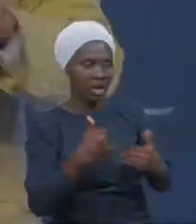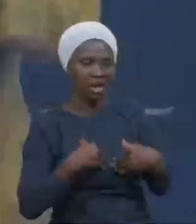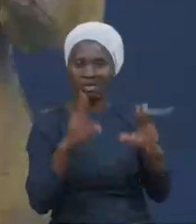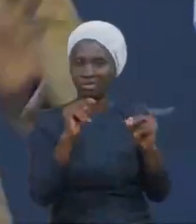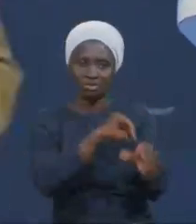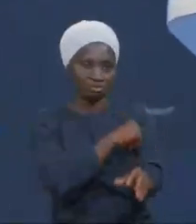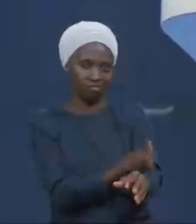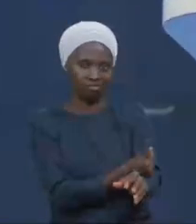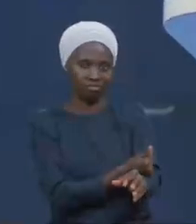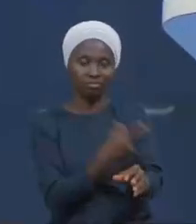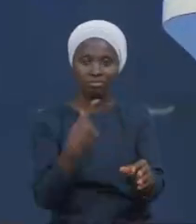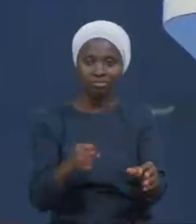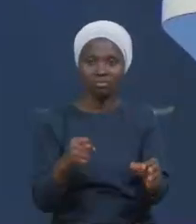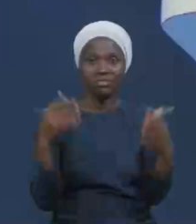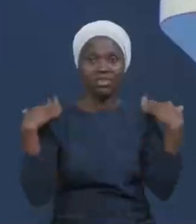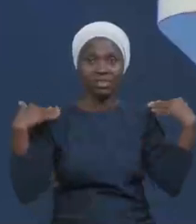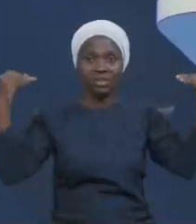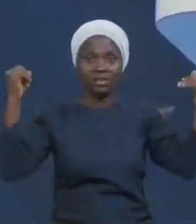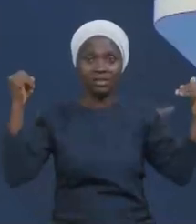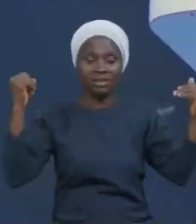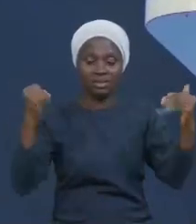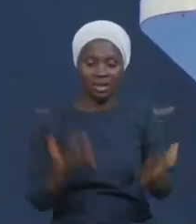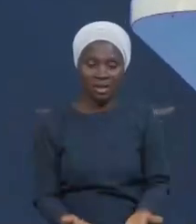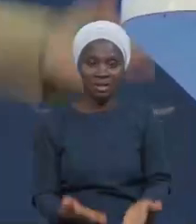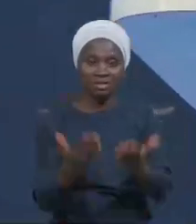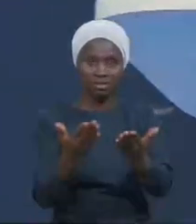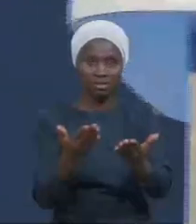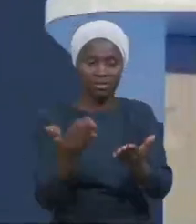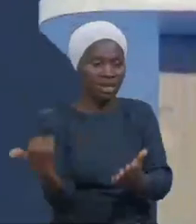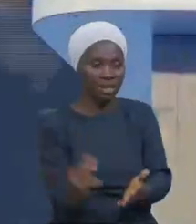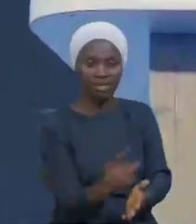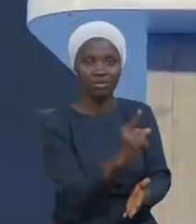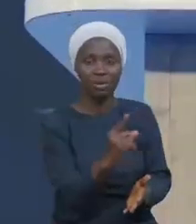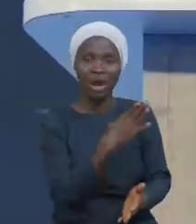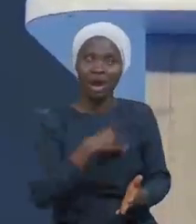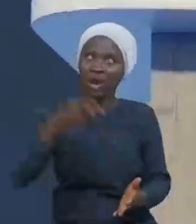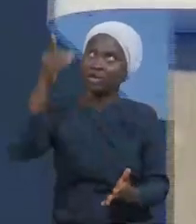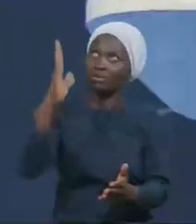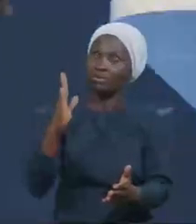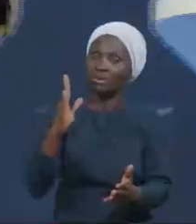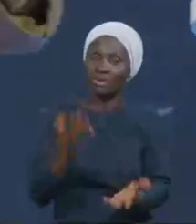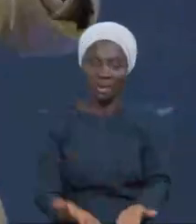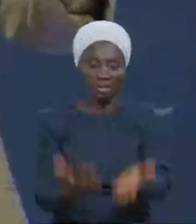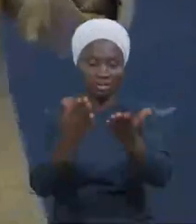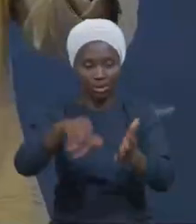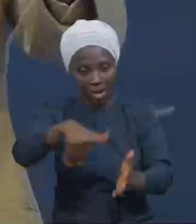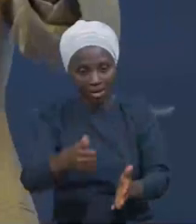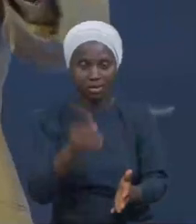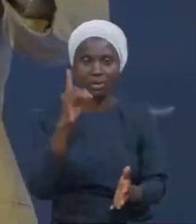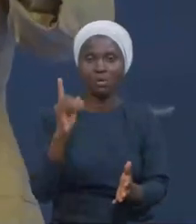les anges élèvent quelqu'un et Dieu élève une autre personne,